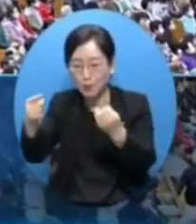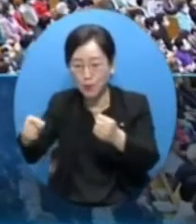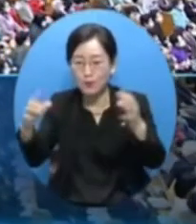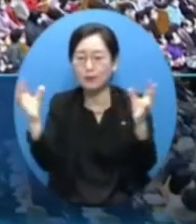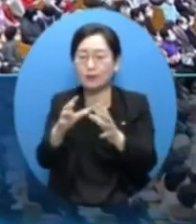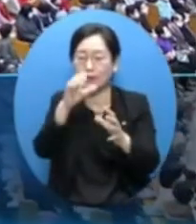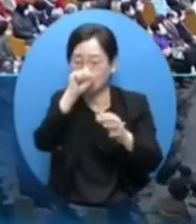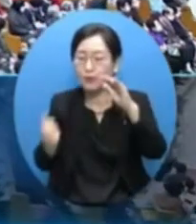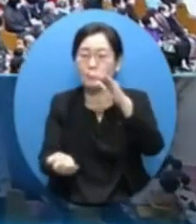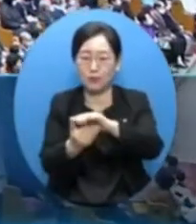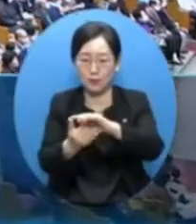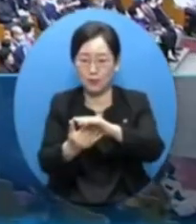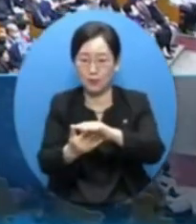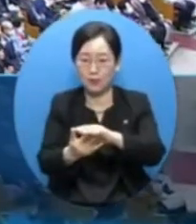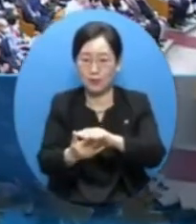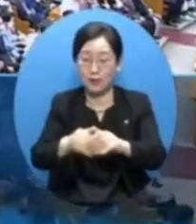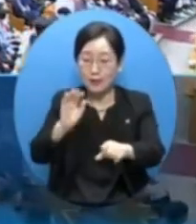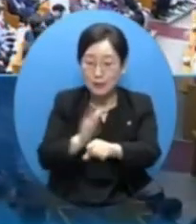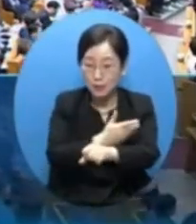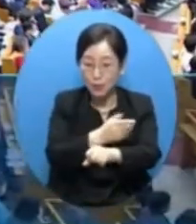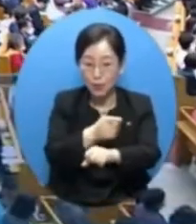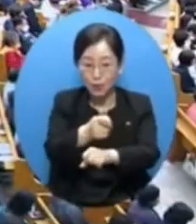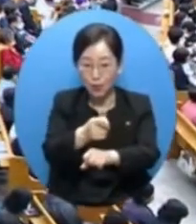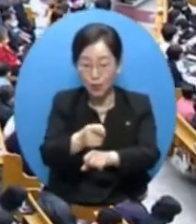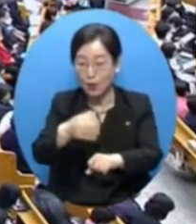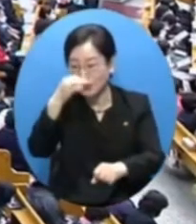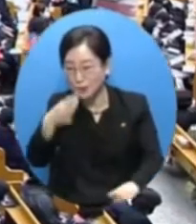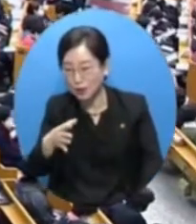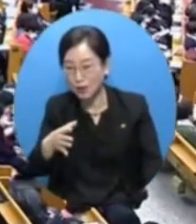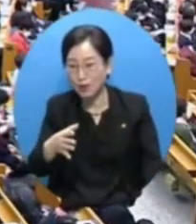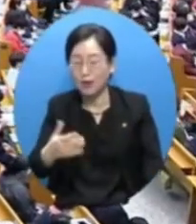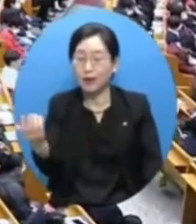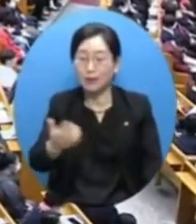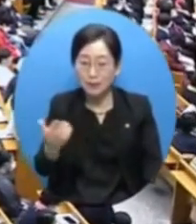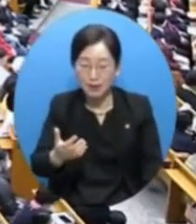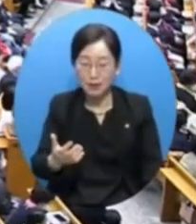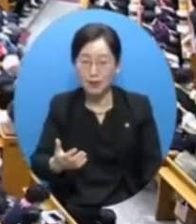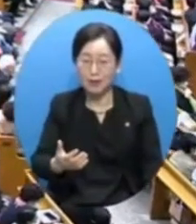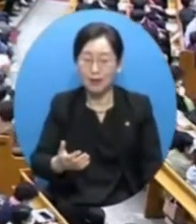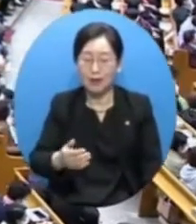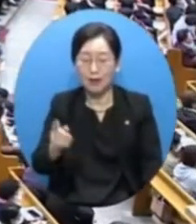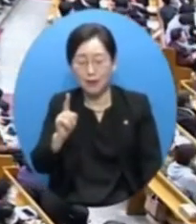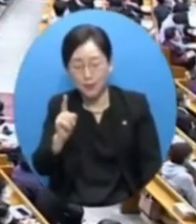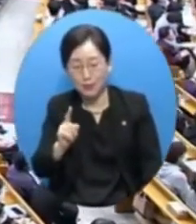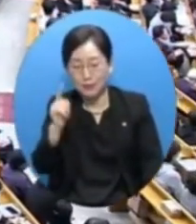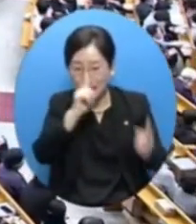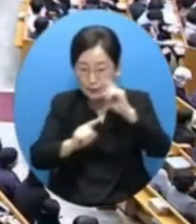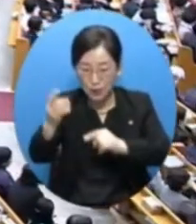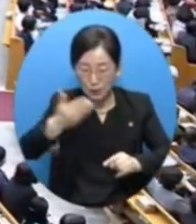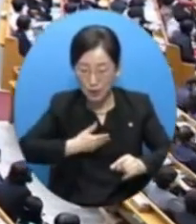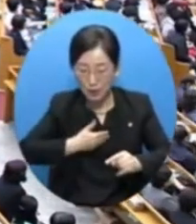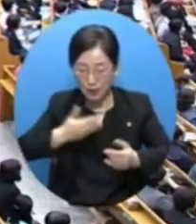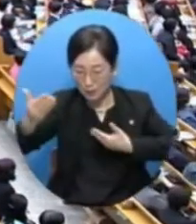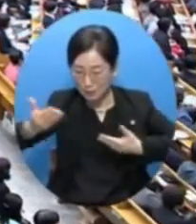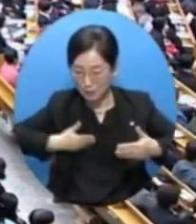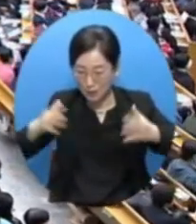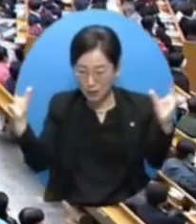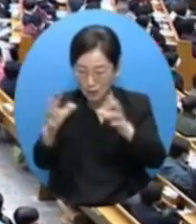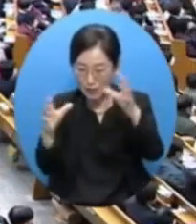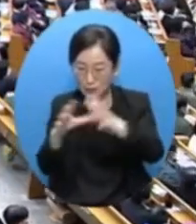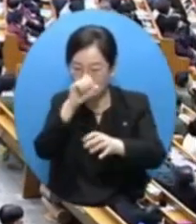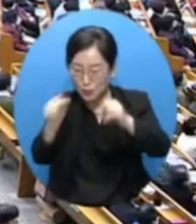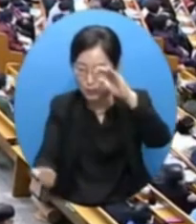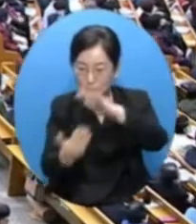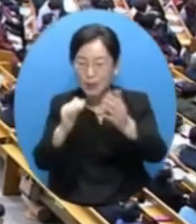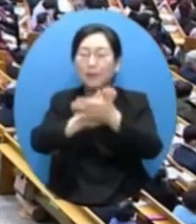선을 이루느니라. 잘못된 것도 힘들었던 것도 아팠던 것도 상처를 받은 것도 모든 것이 합력하여 선을 이루게 되고 좋게